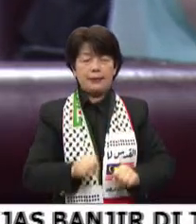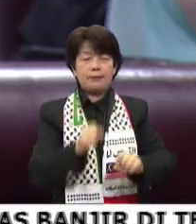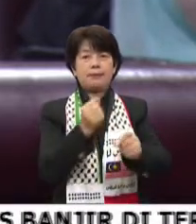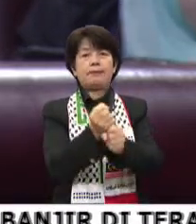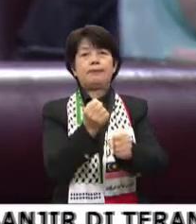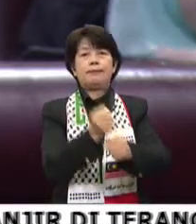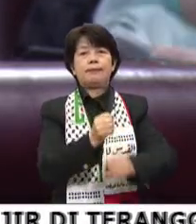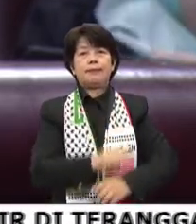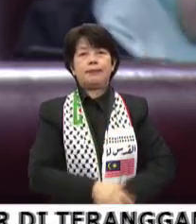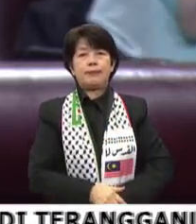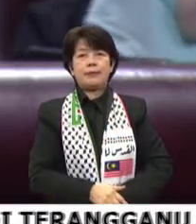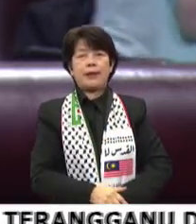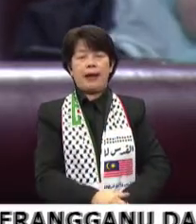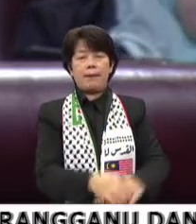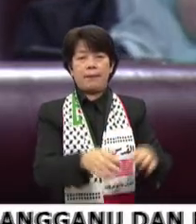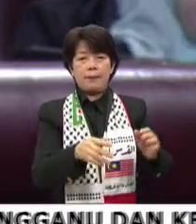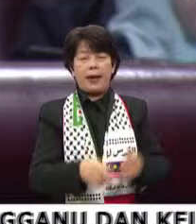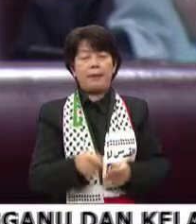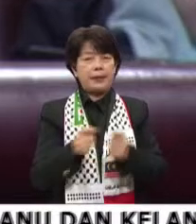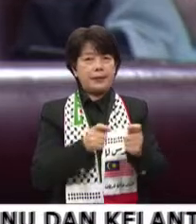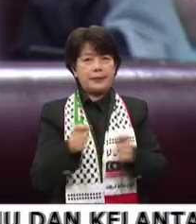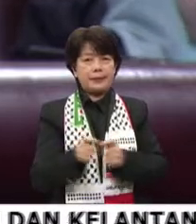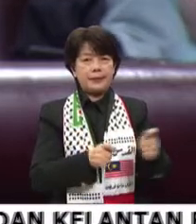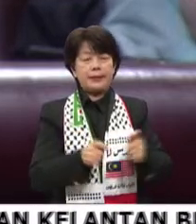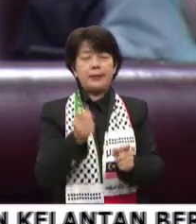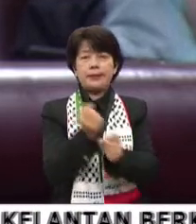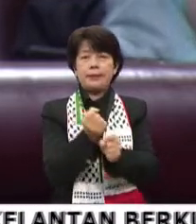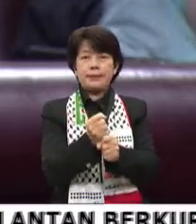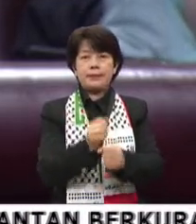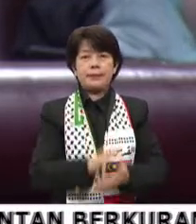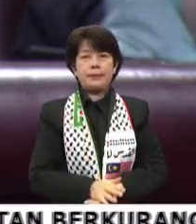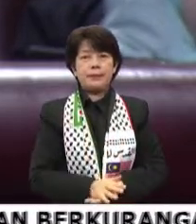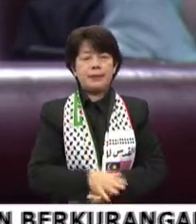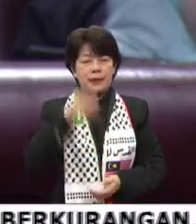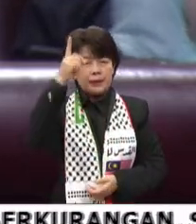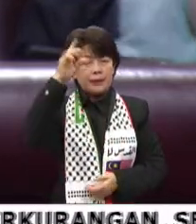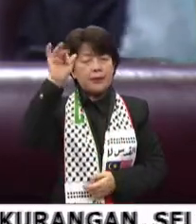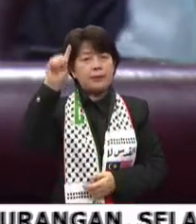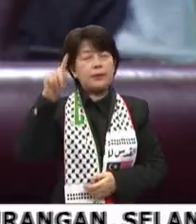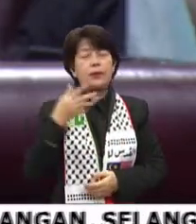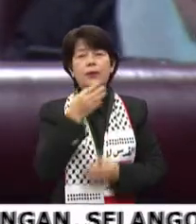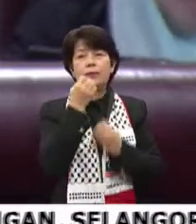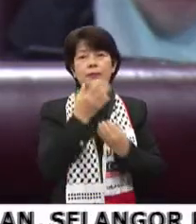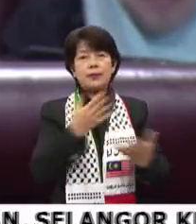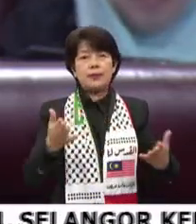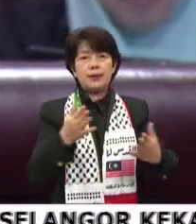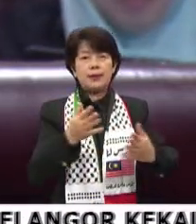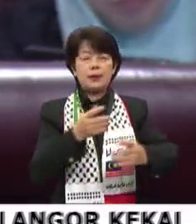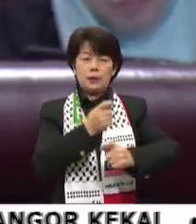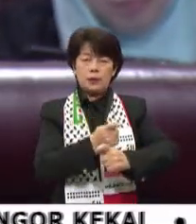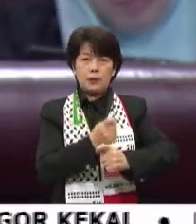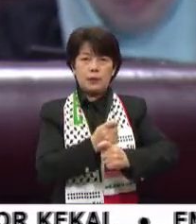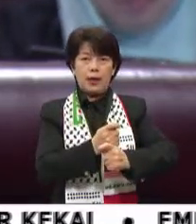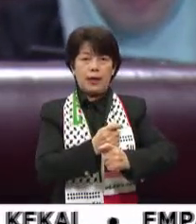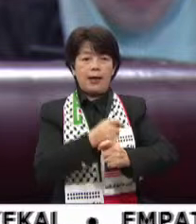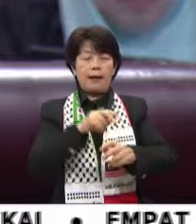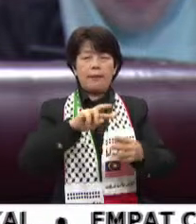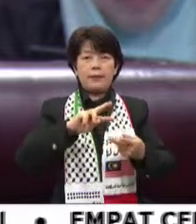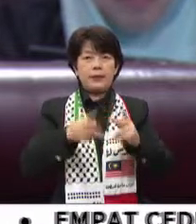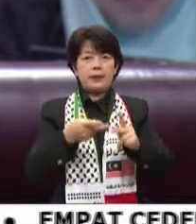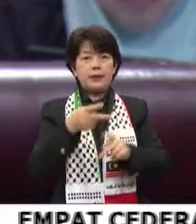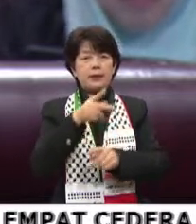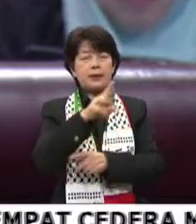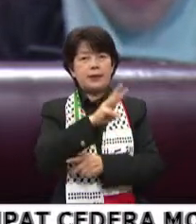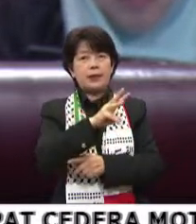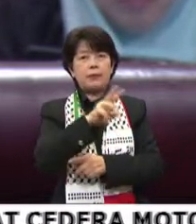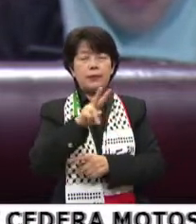meningkatkan pampasan pekerja Datuk yang di-pertua dalam menggubal pindaan kepada akta 262